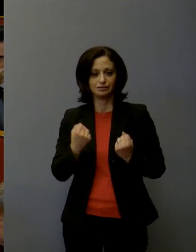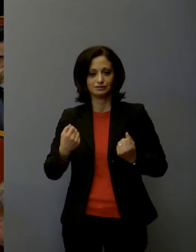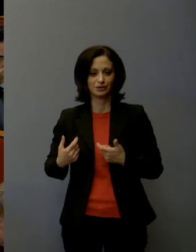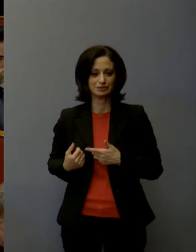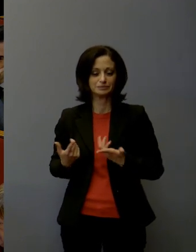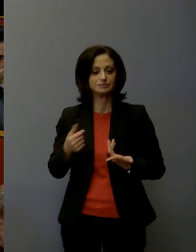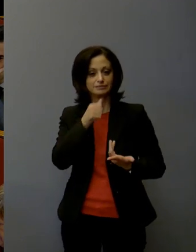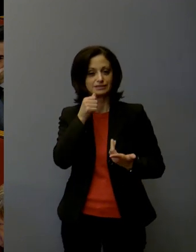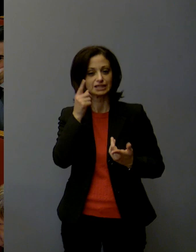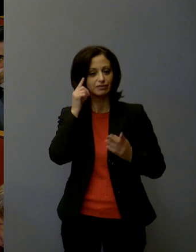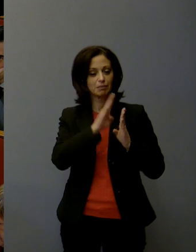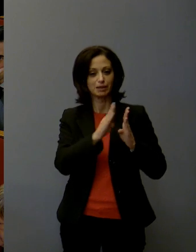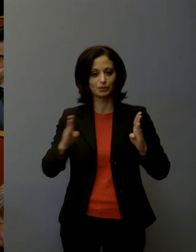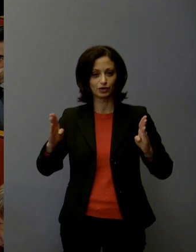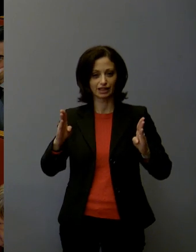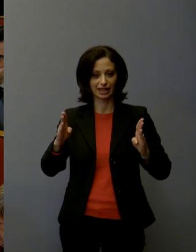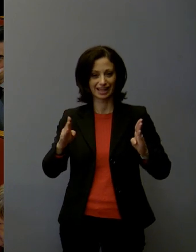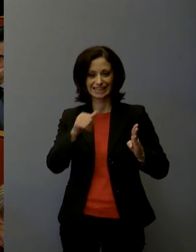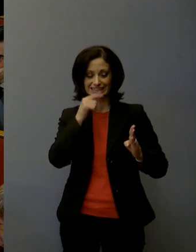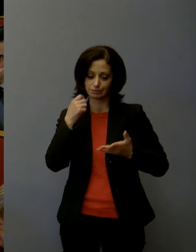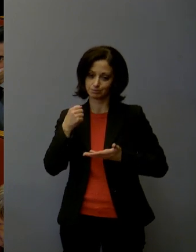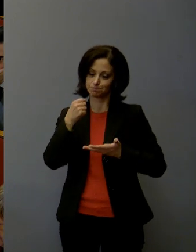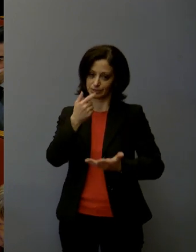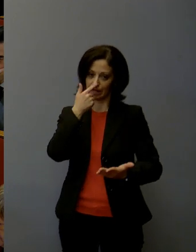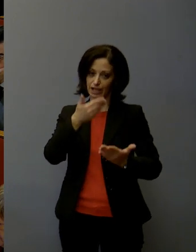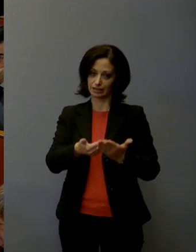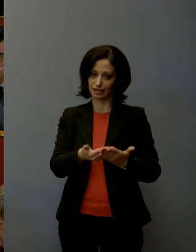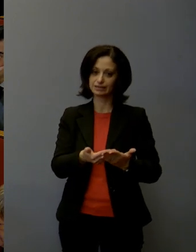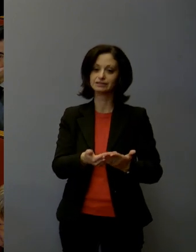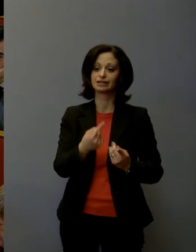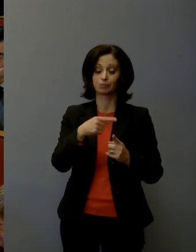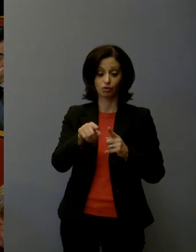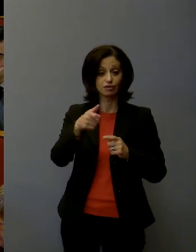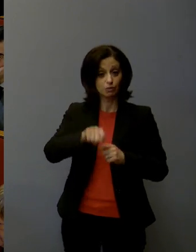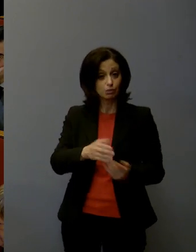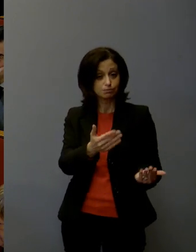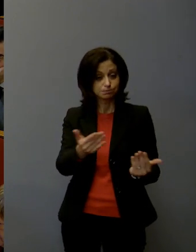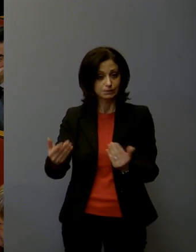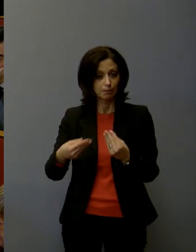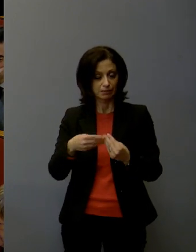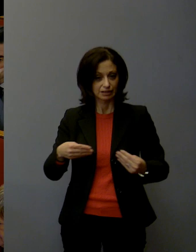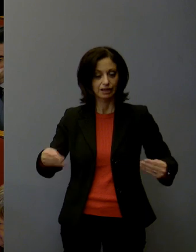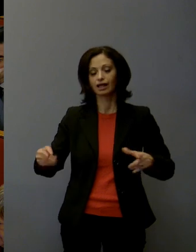necessità che le biblioteche abbiano i giusti fondi non solo per acquistare materiale ma anche per promuovere